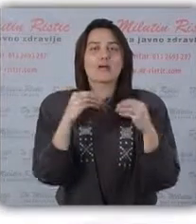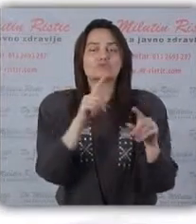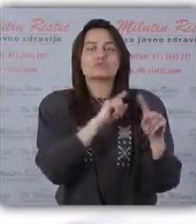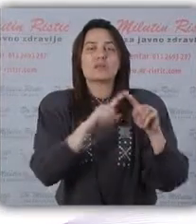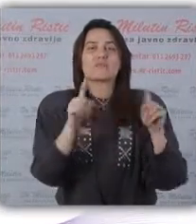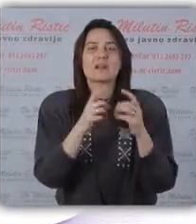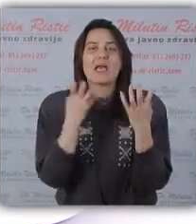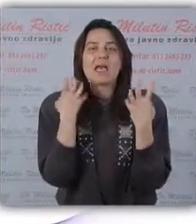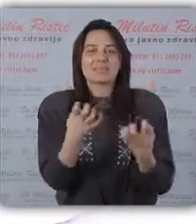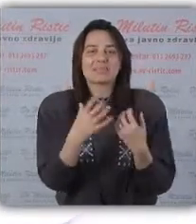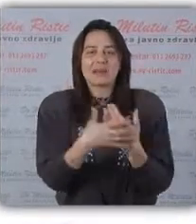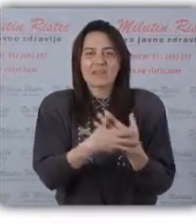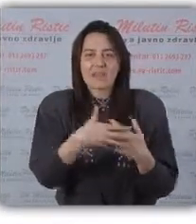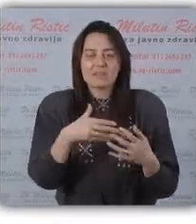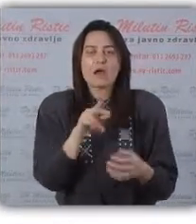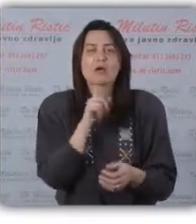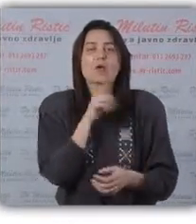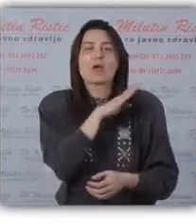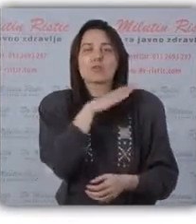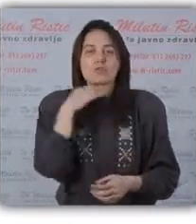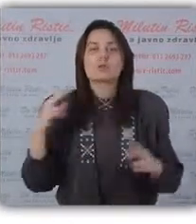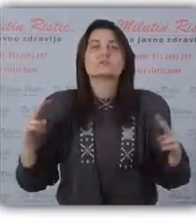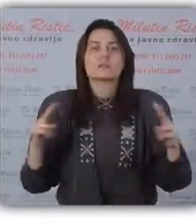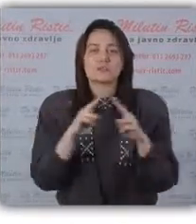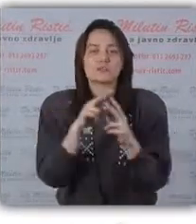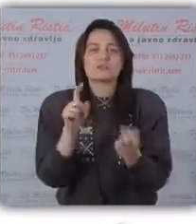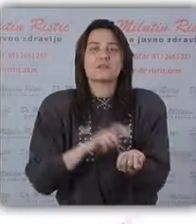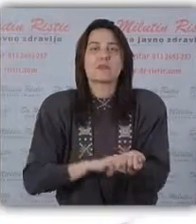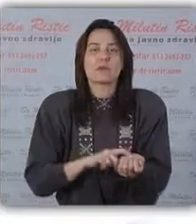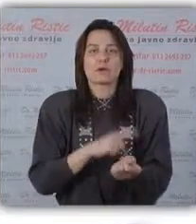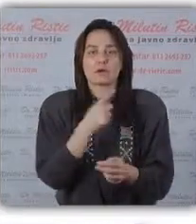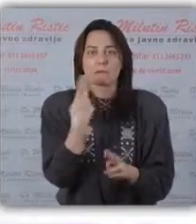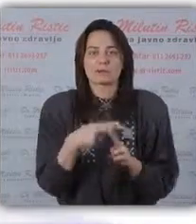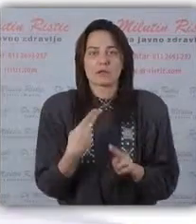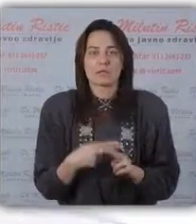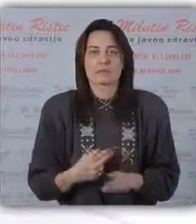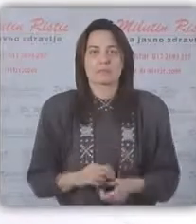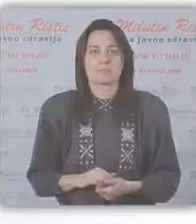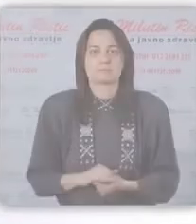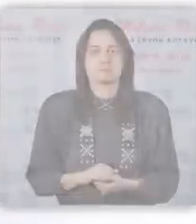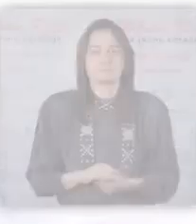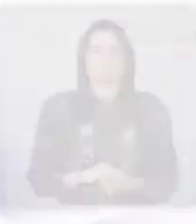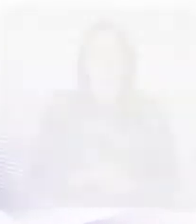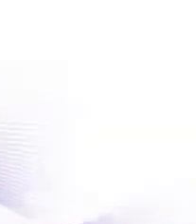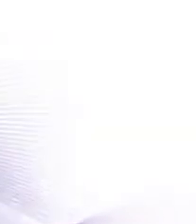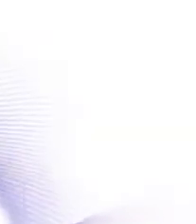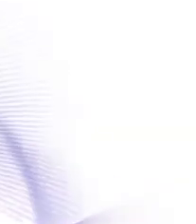neobjašnjivih vrsta trnjenja koja se dosta često sreću kod neuroloških pacijenata.